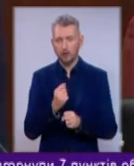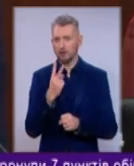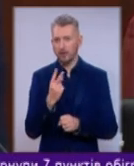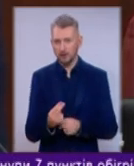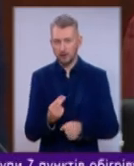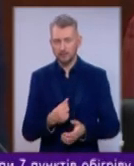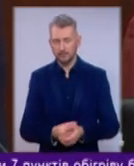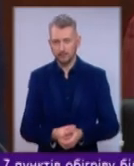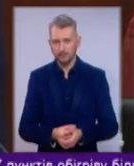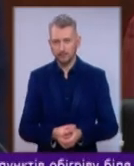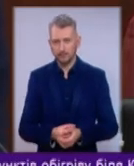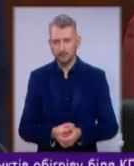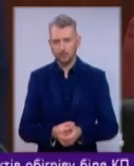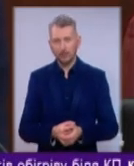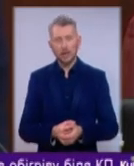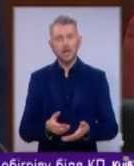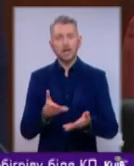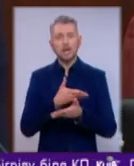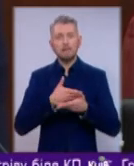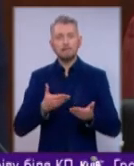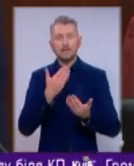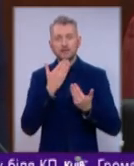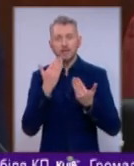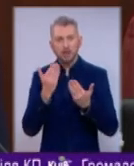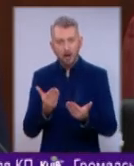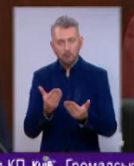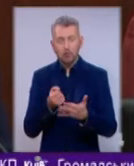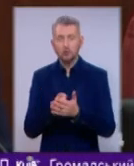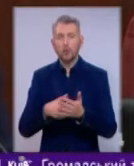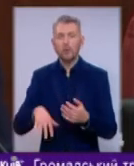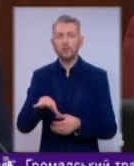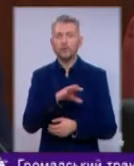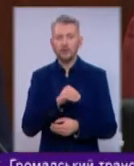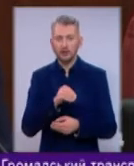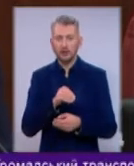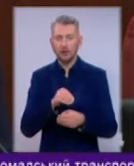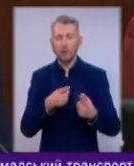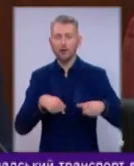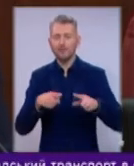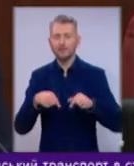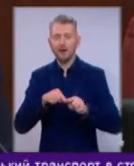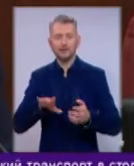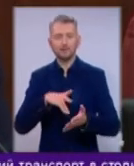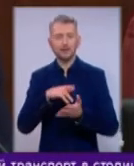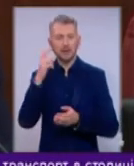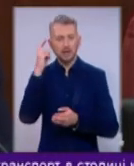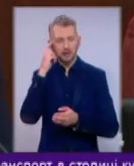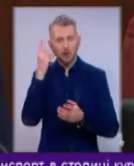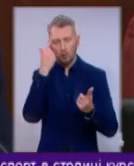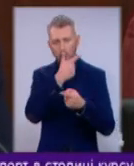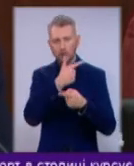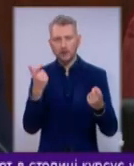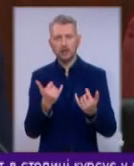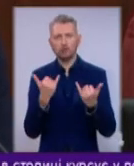2 дні. Ми звертаємось до всіх організацій міста Києва оголосити